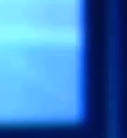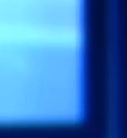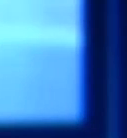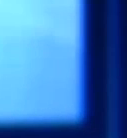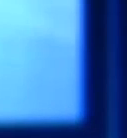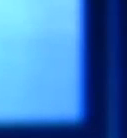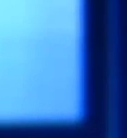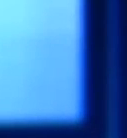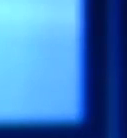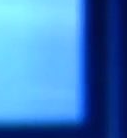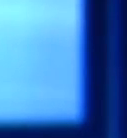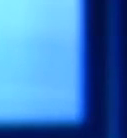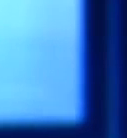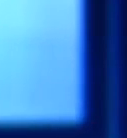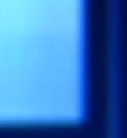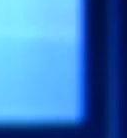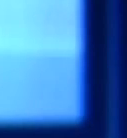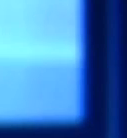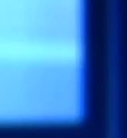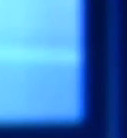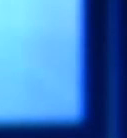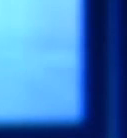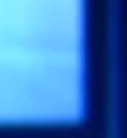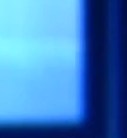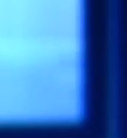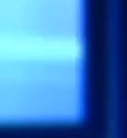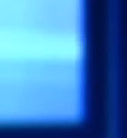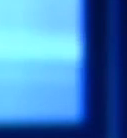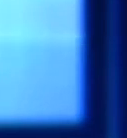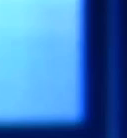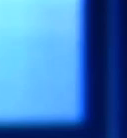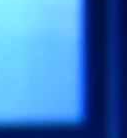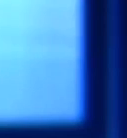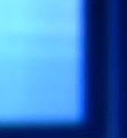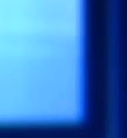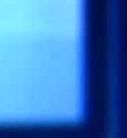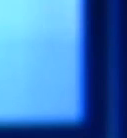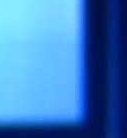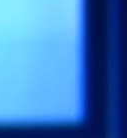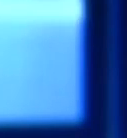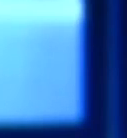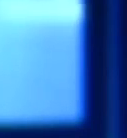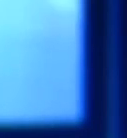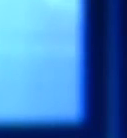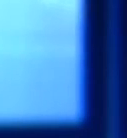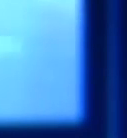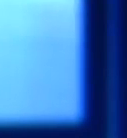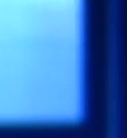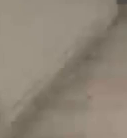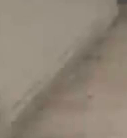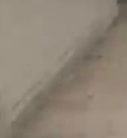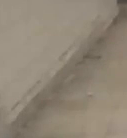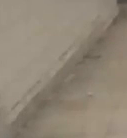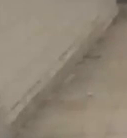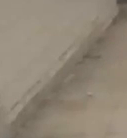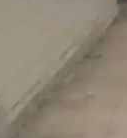הברית, סגנית השר חוטובלי חוזרת היום לארץ אחרי מסע הסברה בארצות הברית, מה תוכלי לספר לנו על הביקור שלה שם? ציפי חוטובלי הגיעה